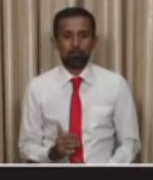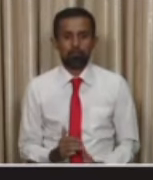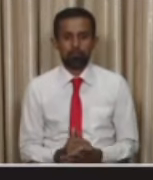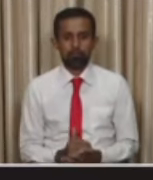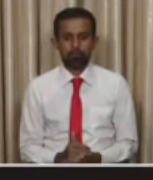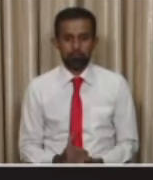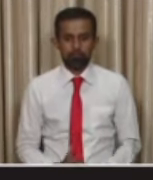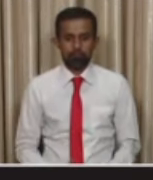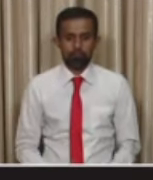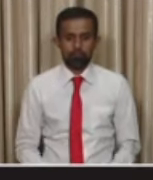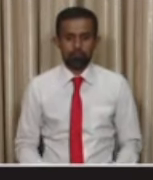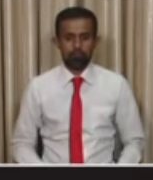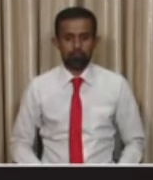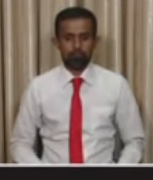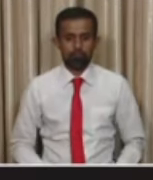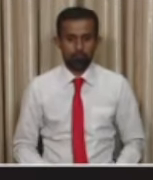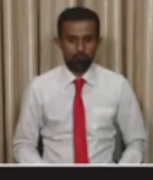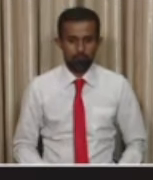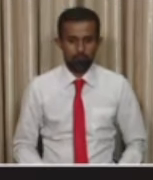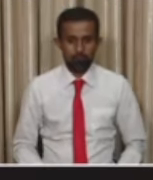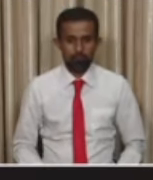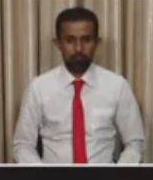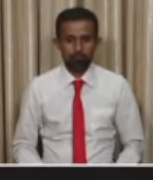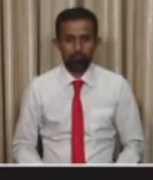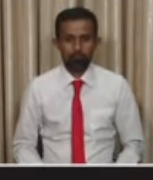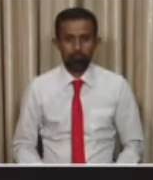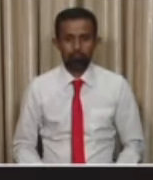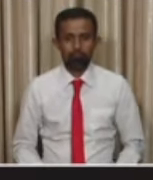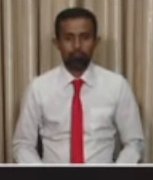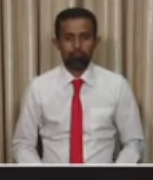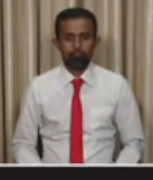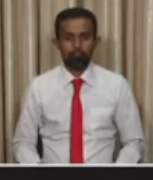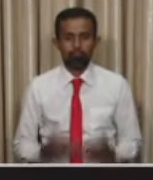බොහොම ස්තුති. මීළඟට ගරු චරිත හිරත්මැත්තුමා ඔබතුමා